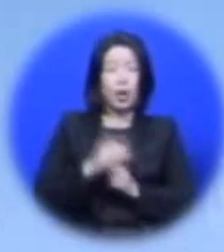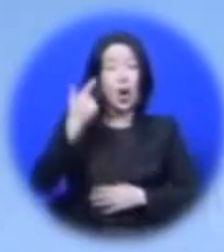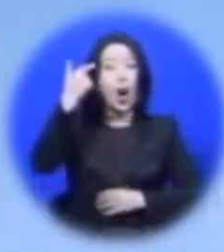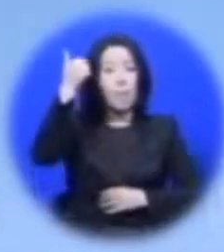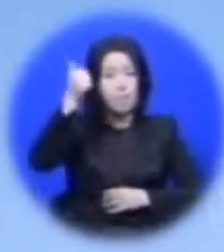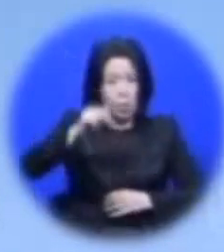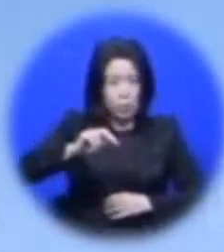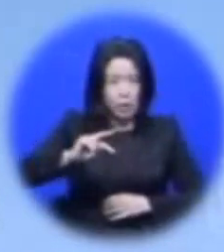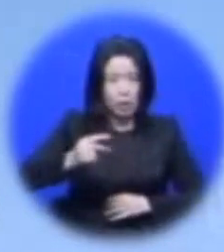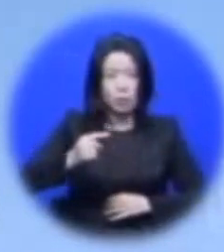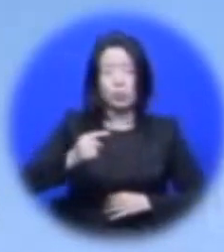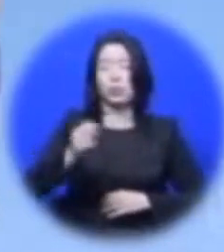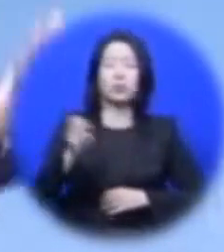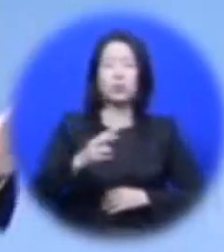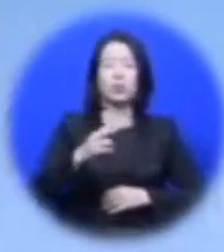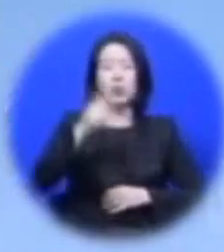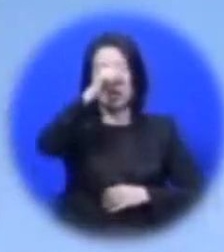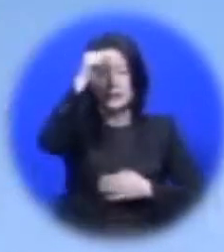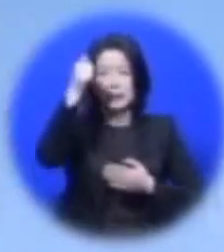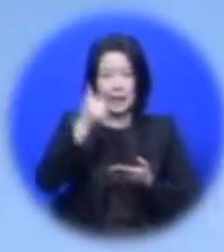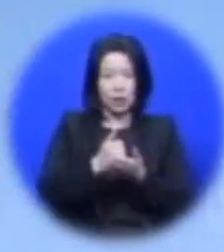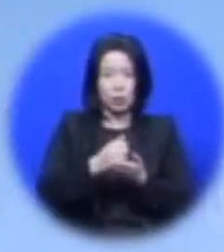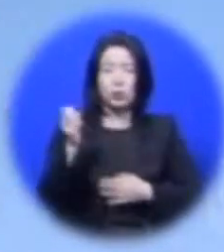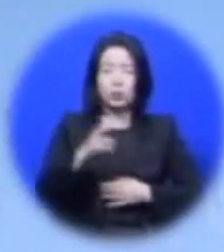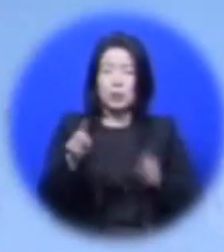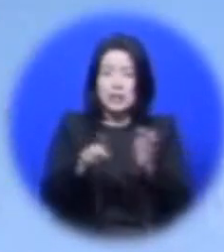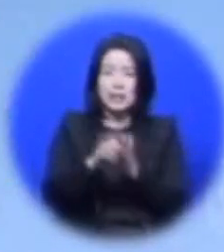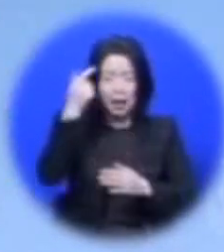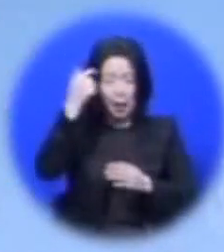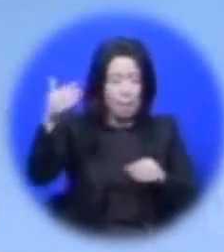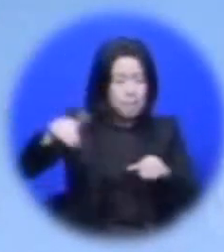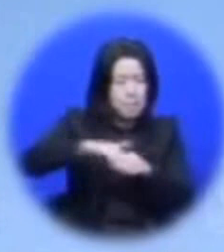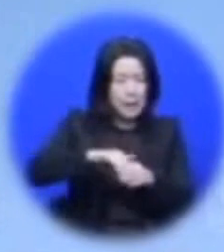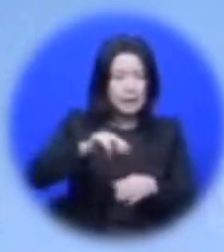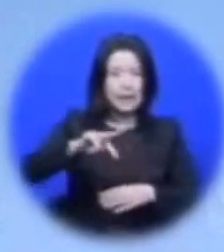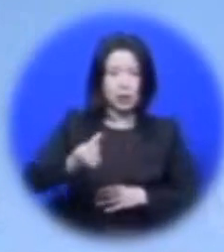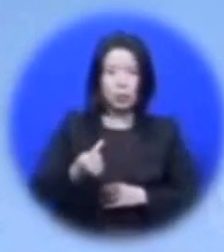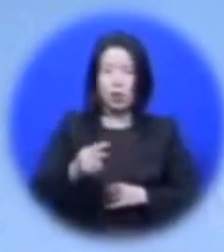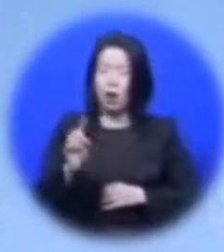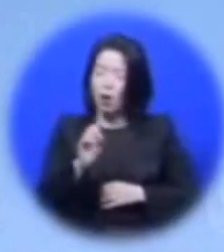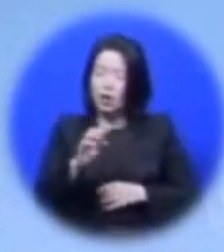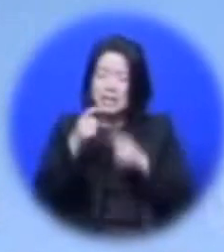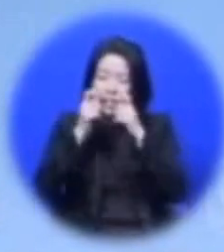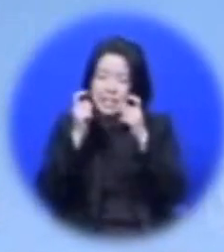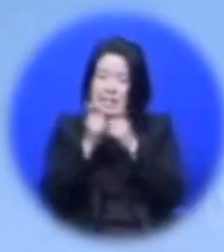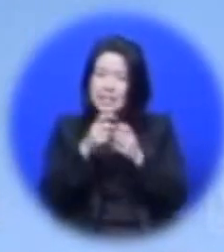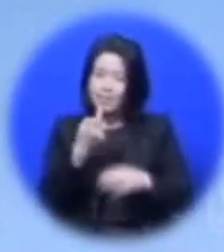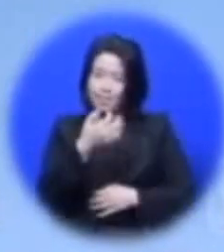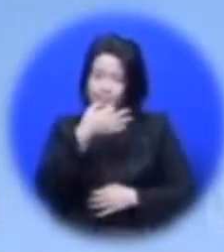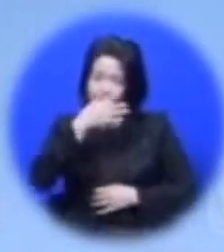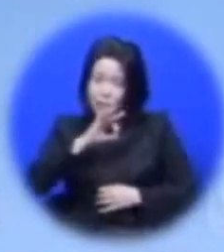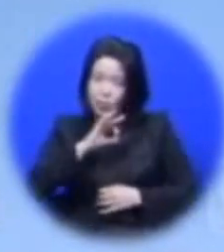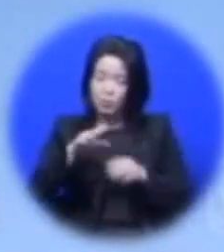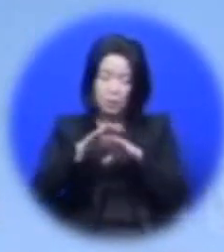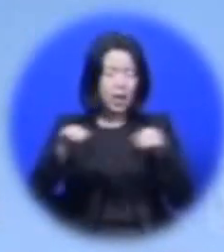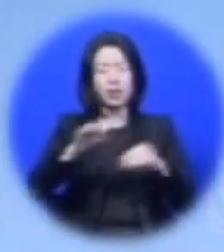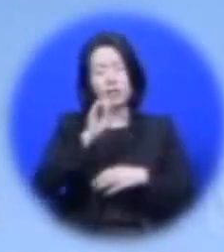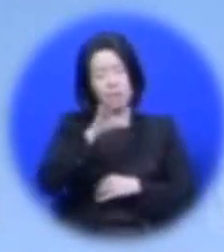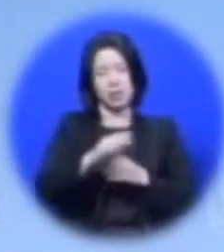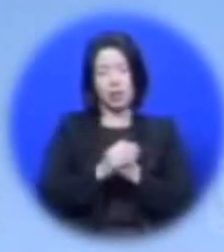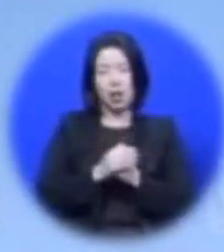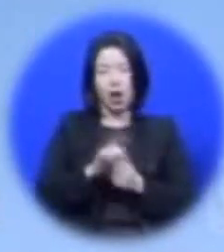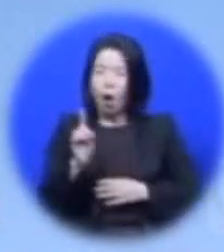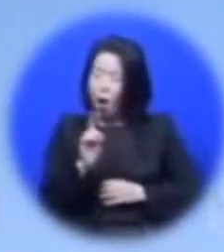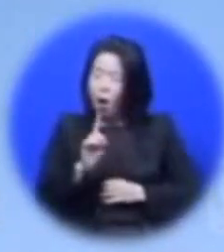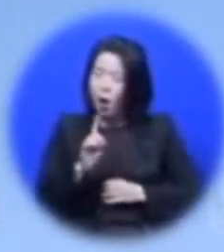목사고 장로고 신학 박사가 된 사람들도 어쩌면 그렇게 이기적인 욕심이 해결이 안 되는지,